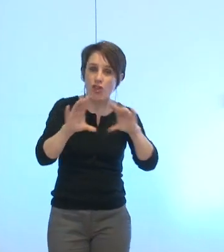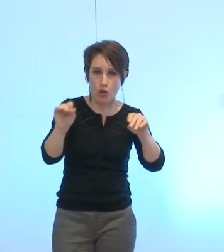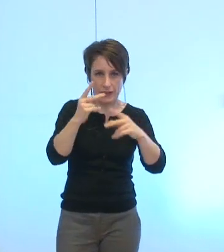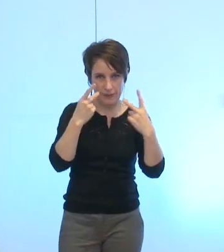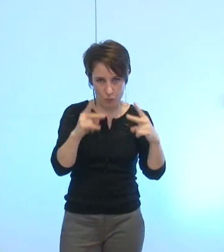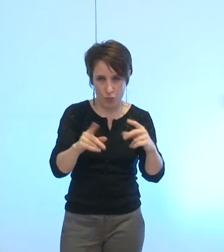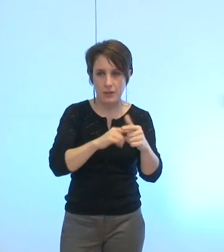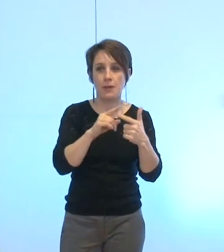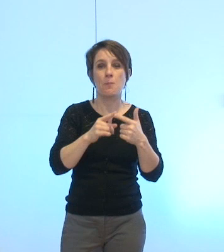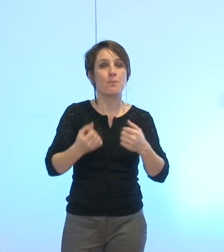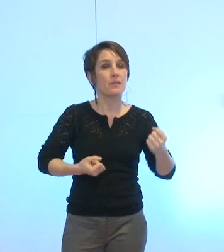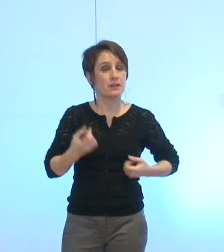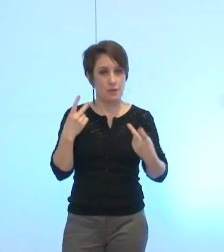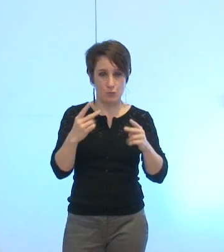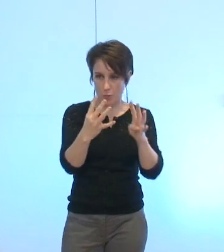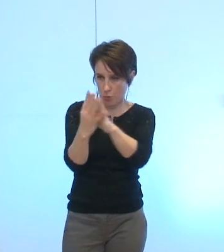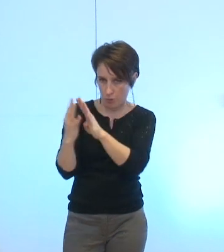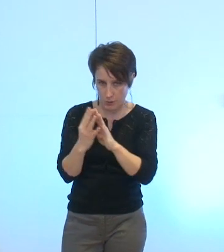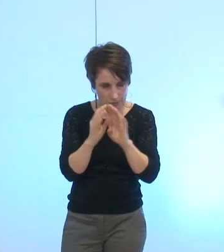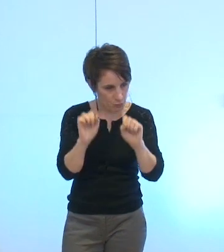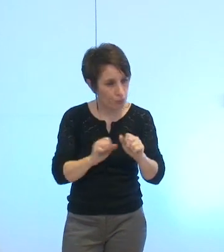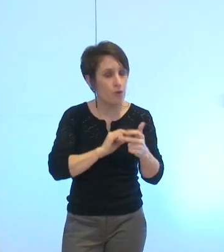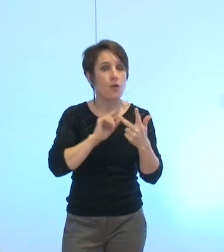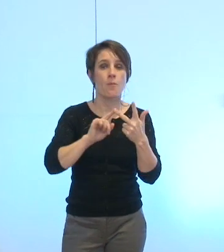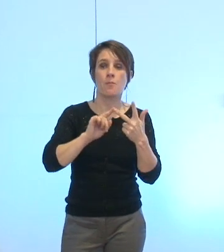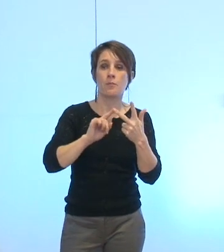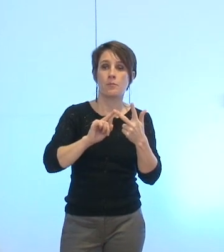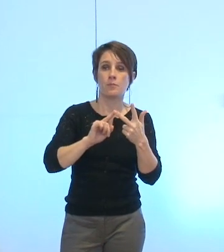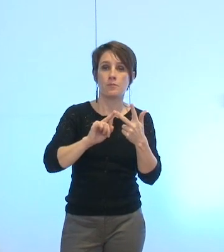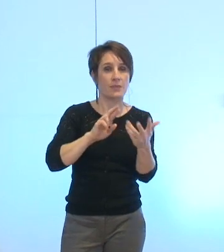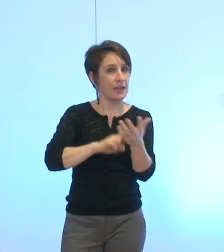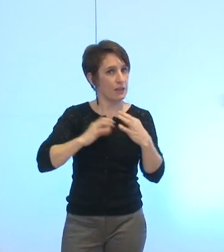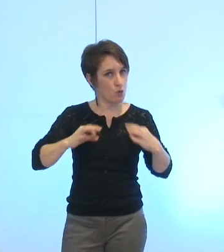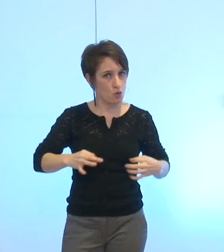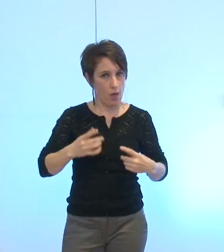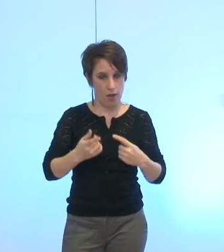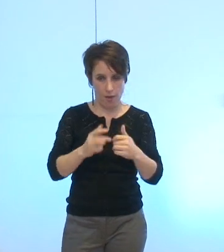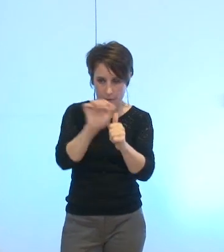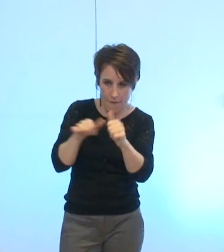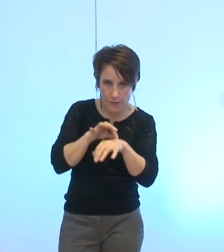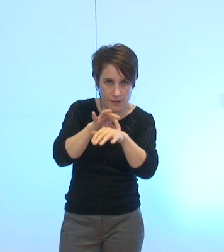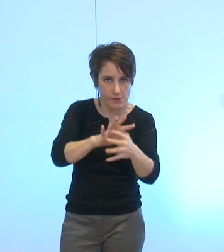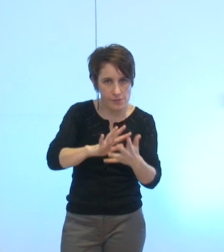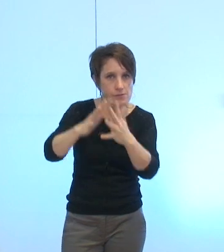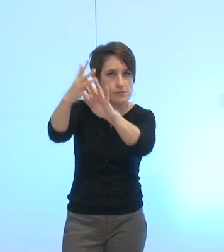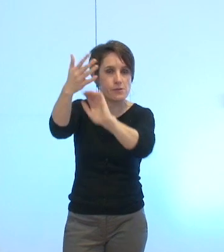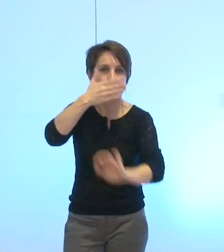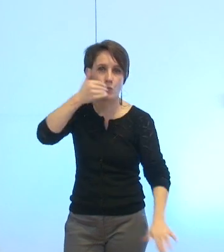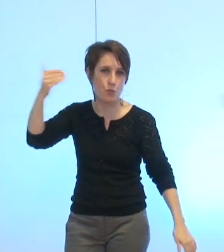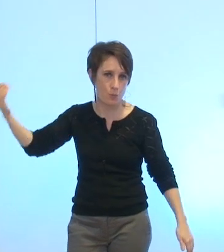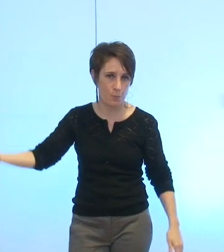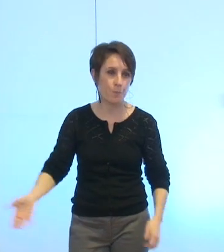service public de proximité ou pour accompagner la réforme de la des rythmes scolaire mais en même